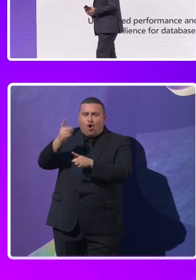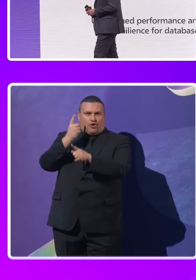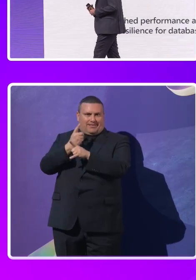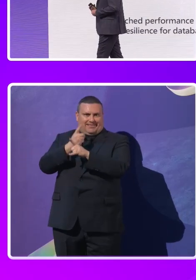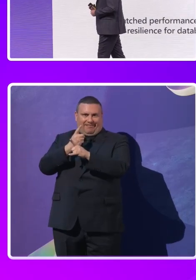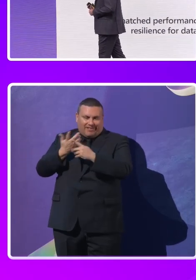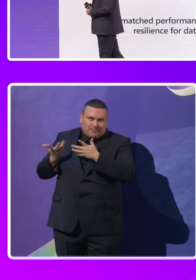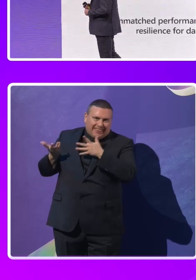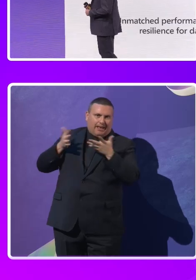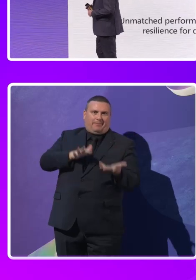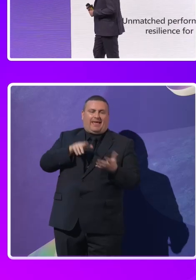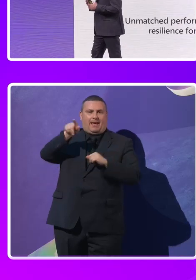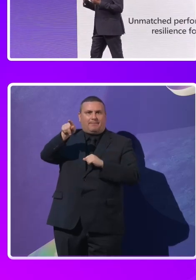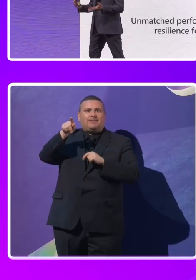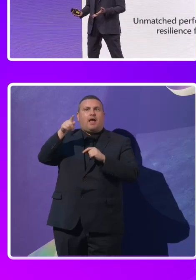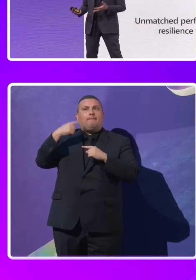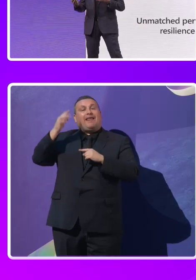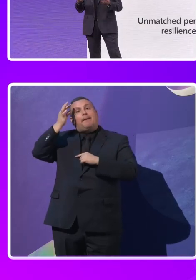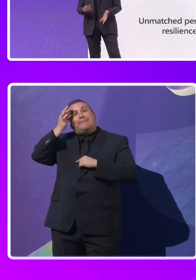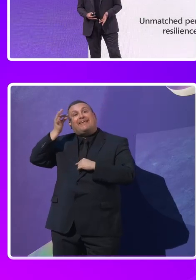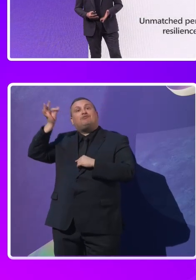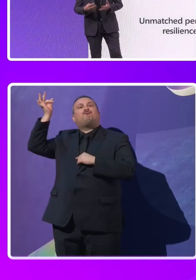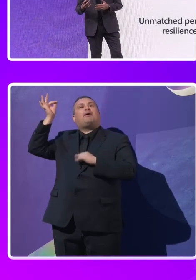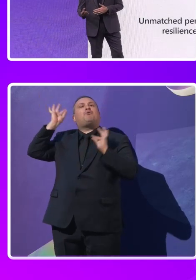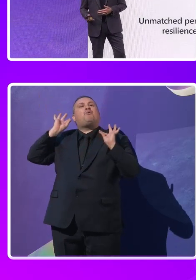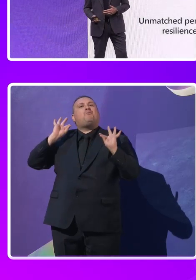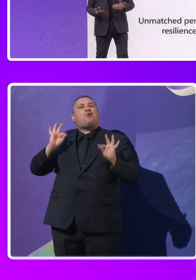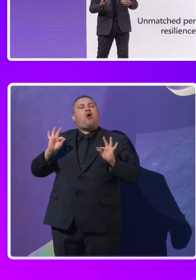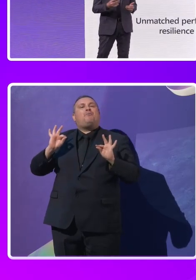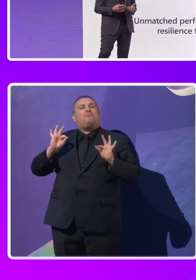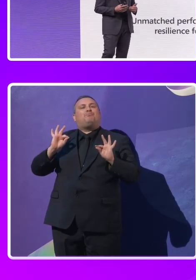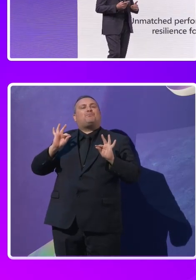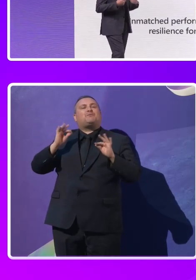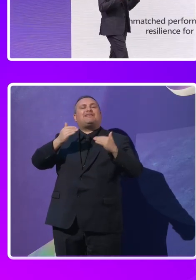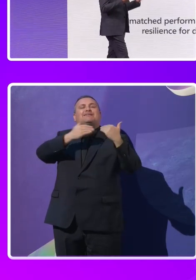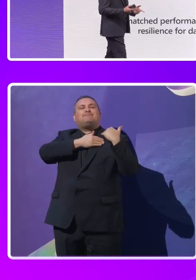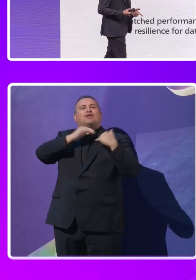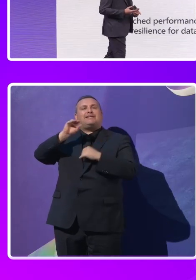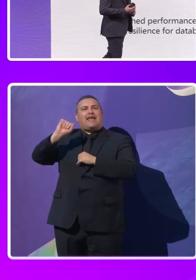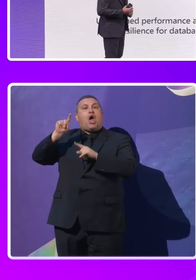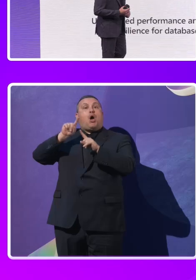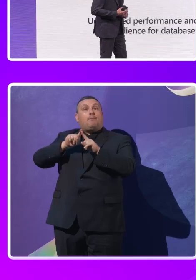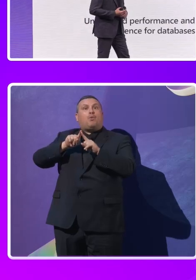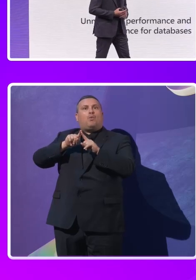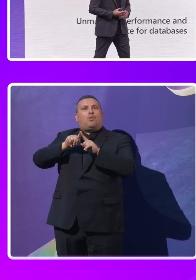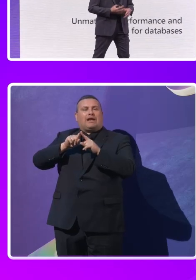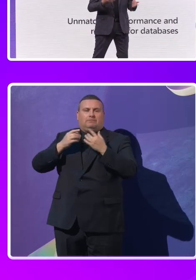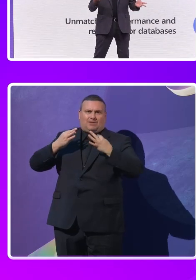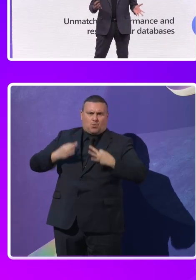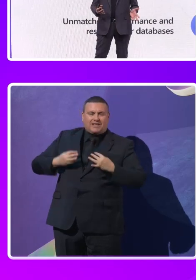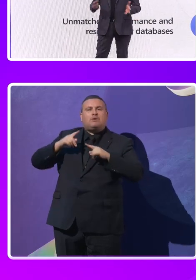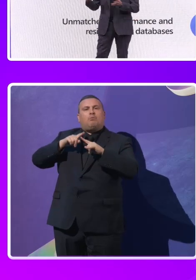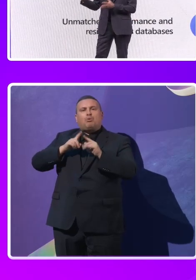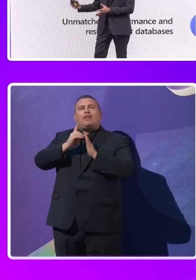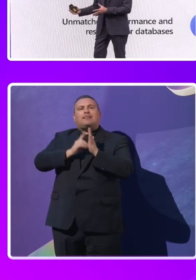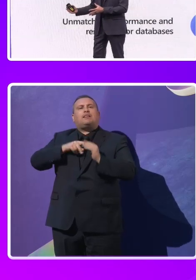con i principi della responsible eii e mantenere la sicurezza e la data privacy dei loro clienti così